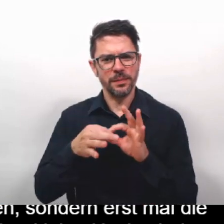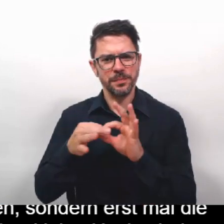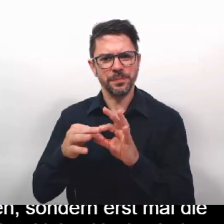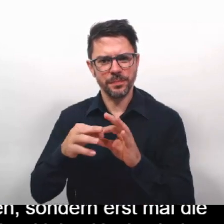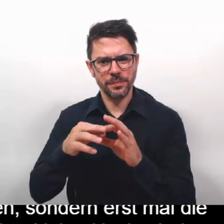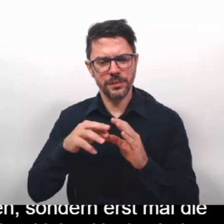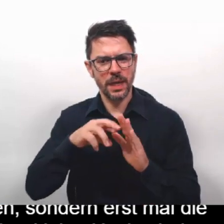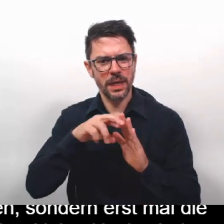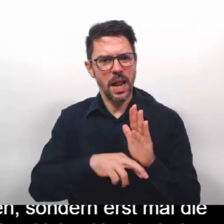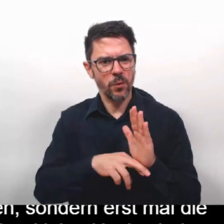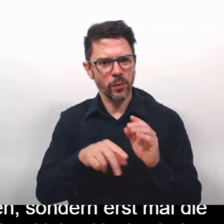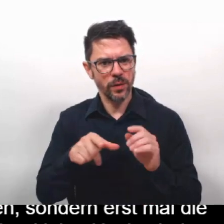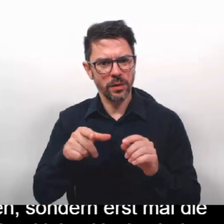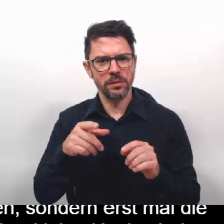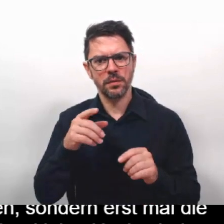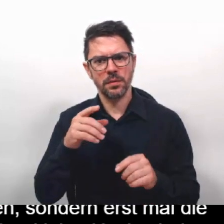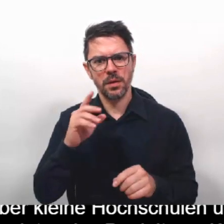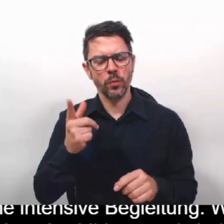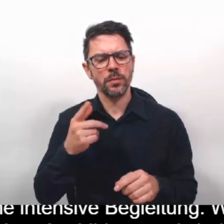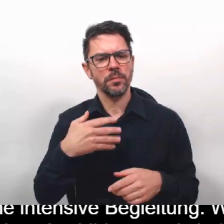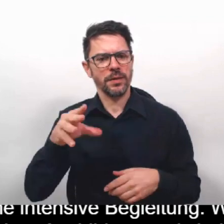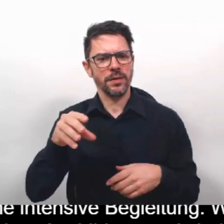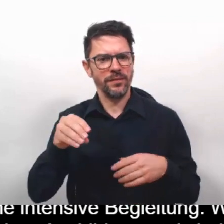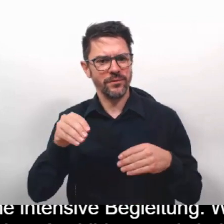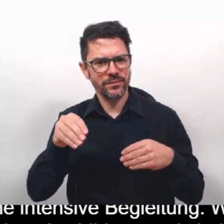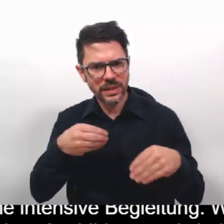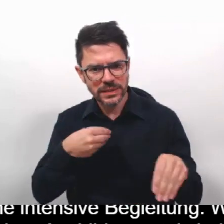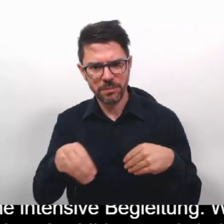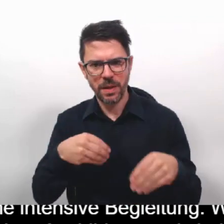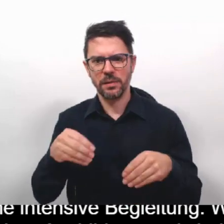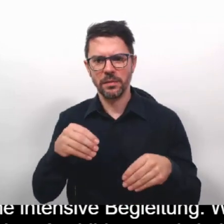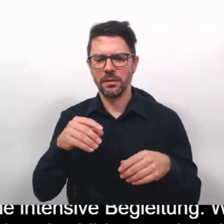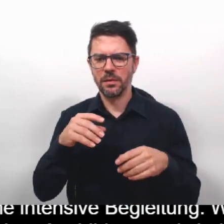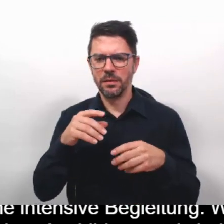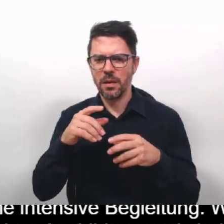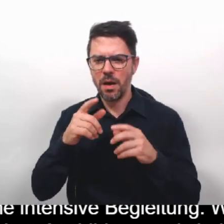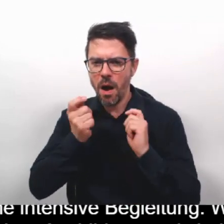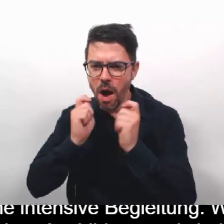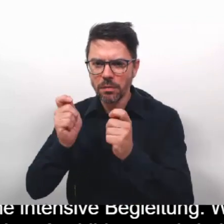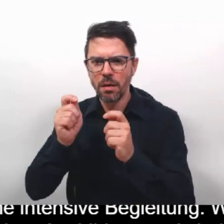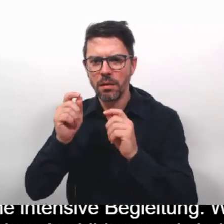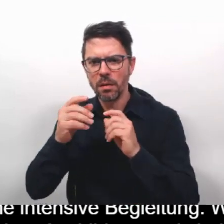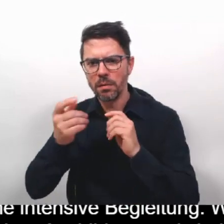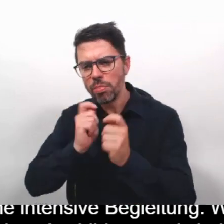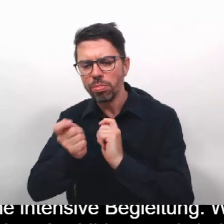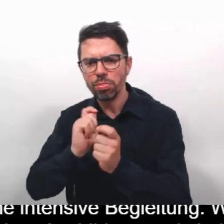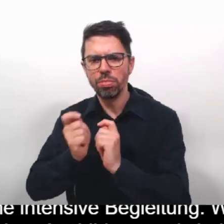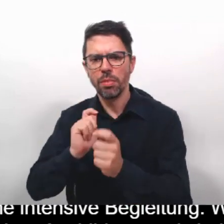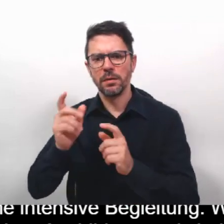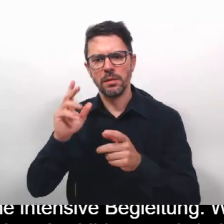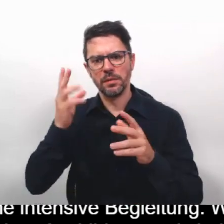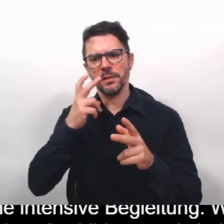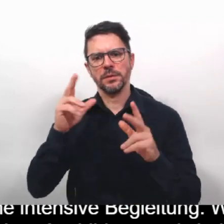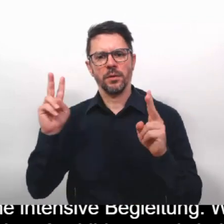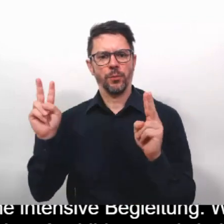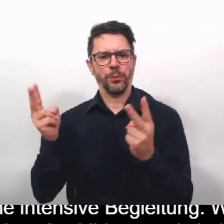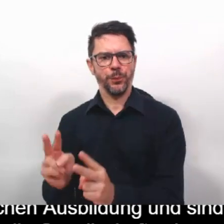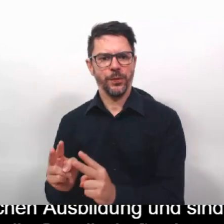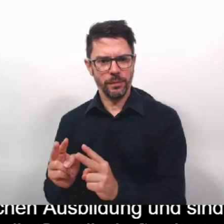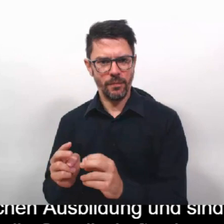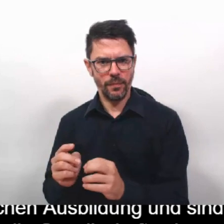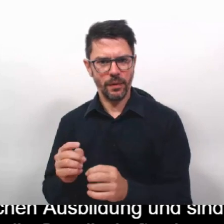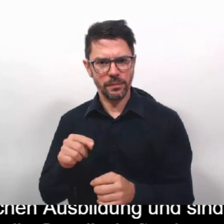große Bedarfe, wir haben auch Bedarfsanmeldungen, die liegen auch dem Minister vor. Wir sind hier in